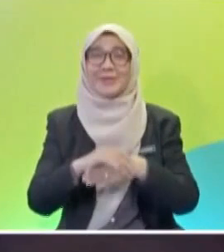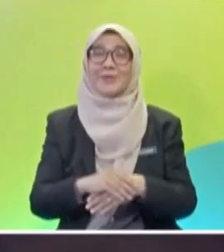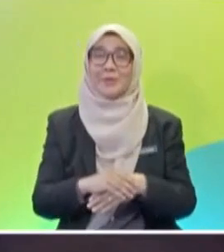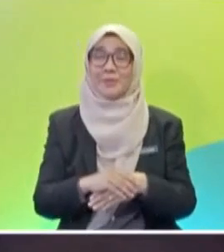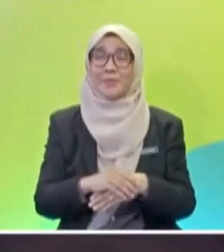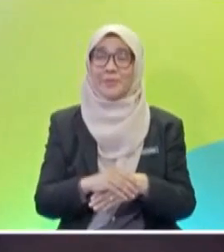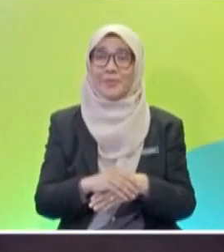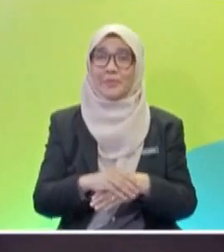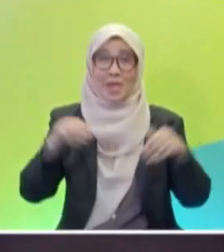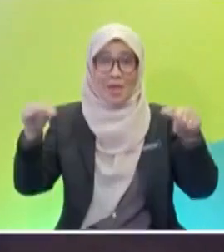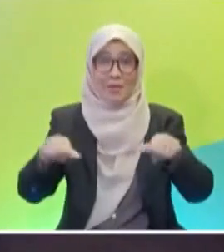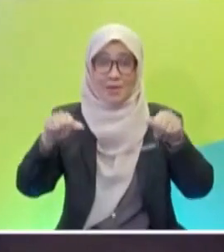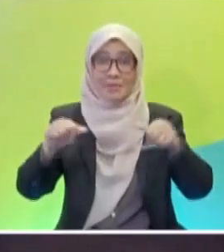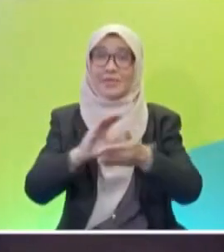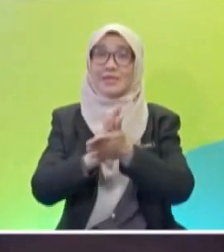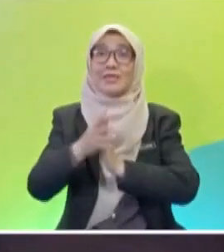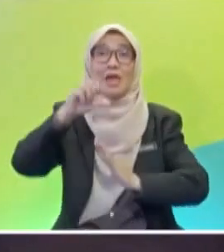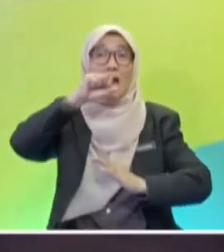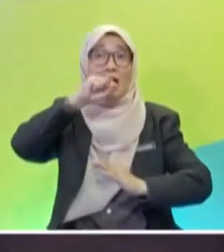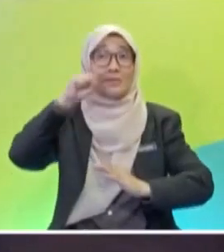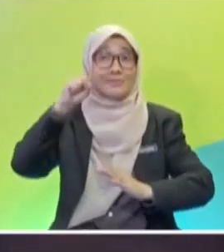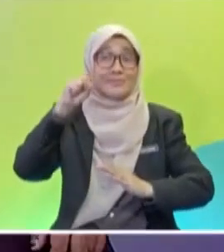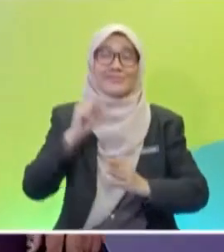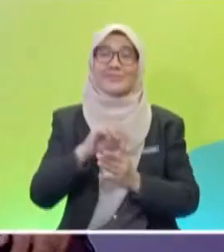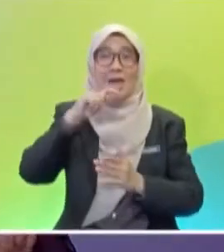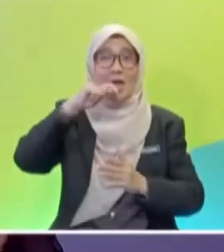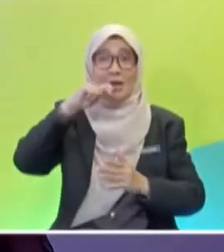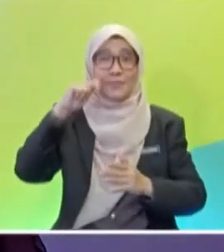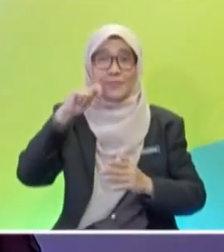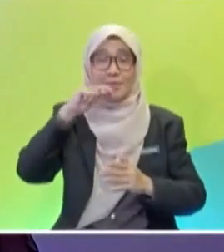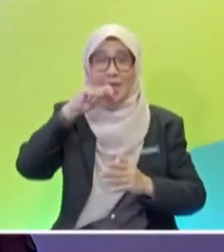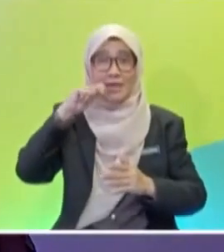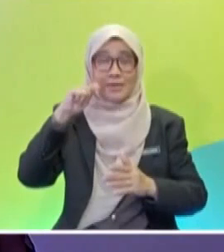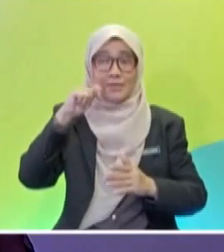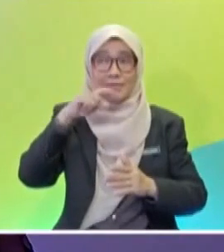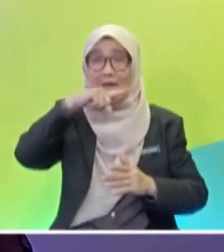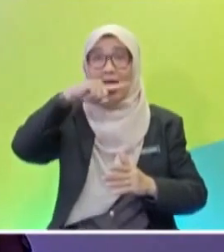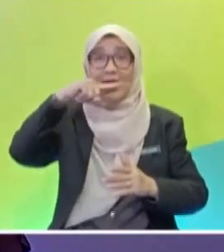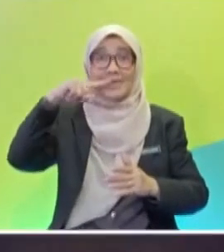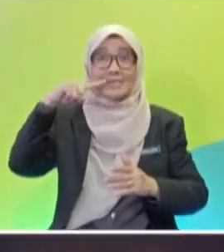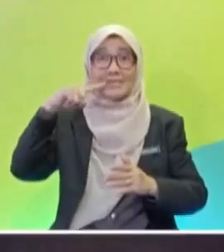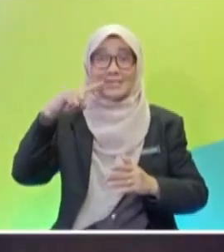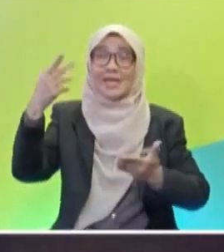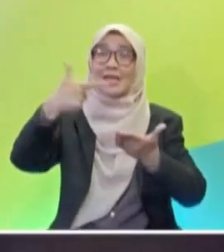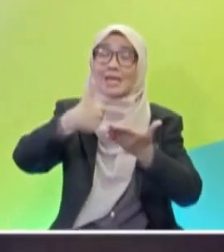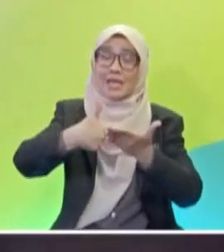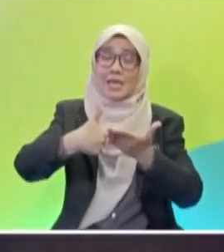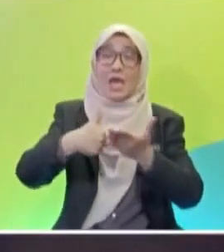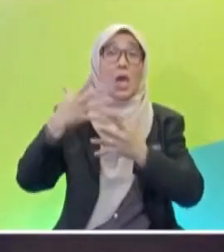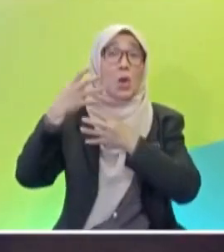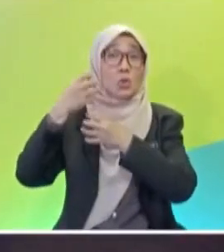kita masak dia jadi sate kambing selain dapat itu nah dia juga beli minum